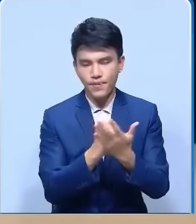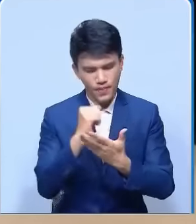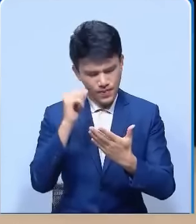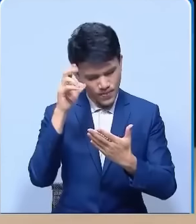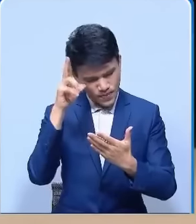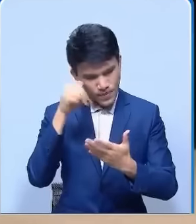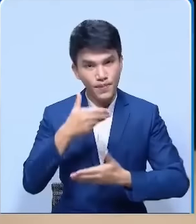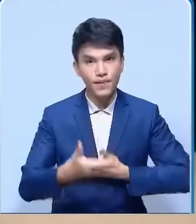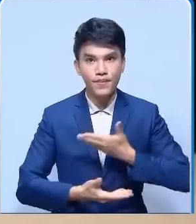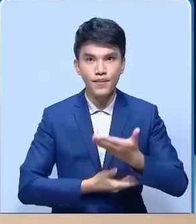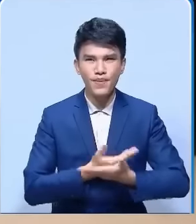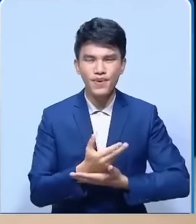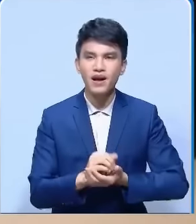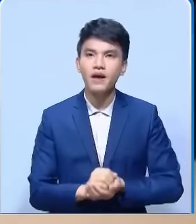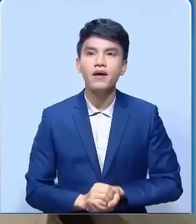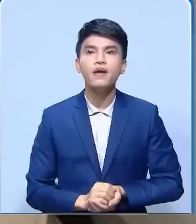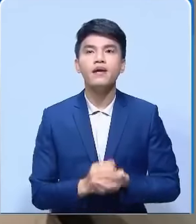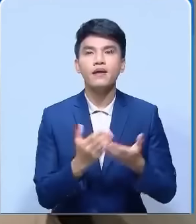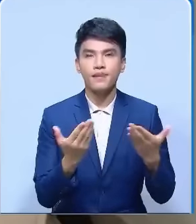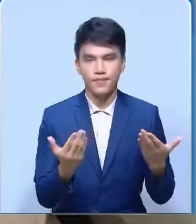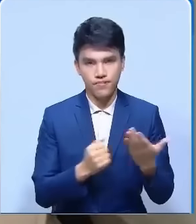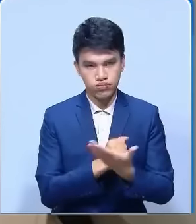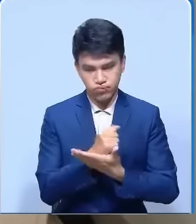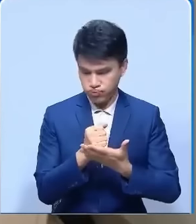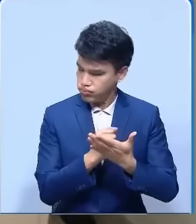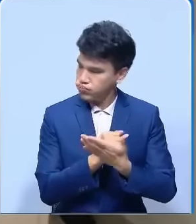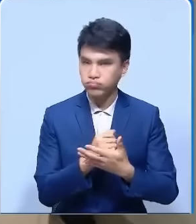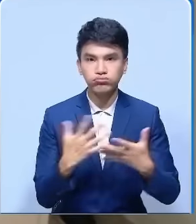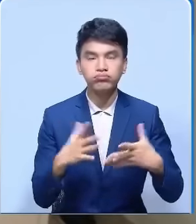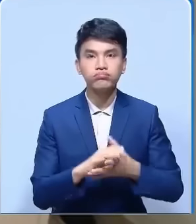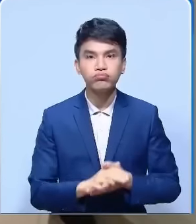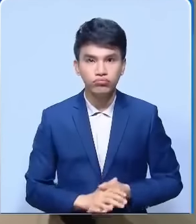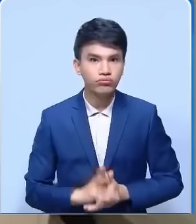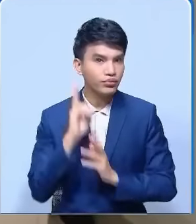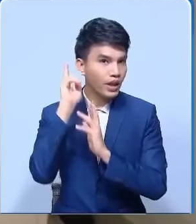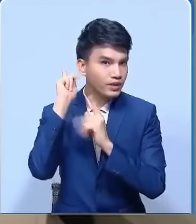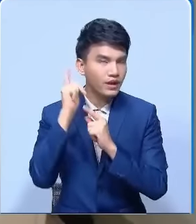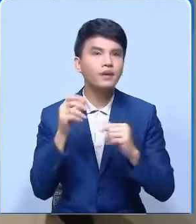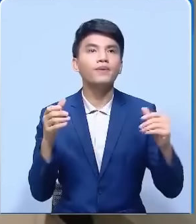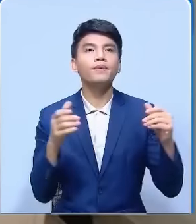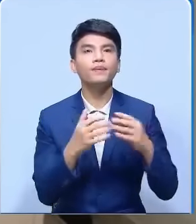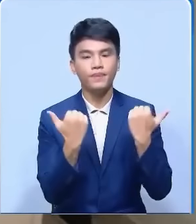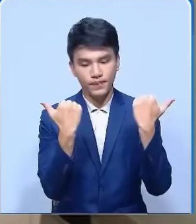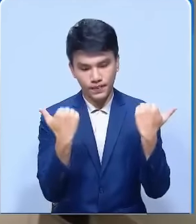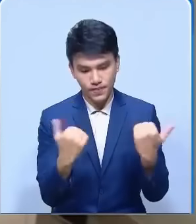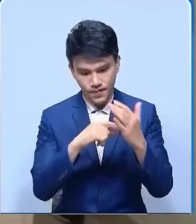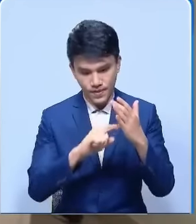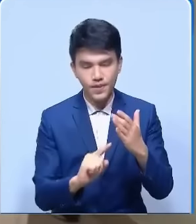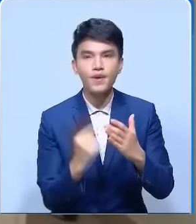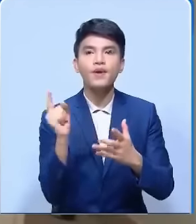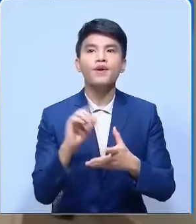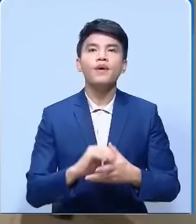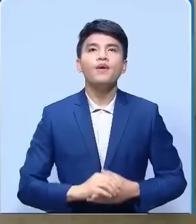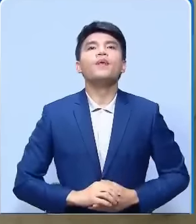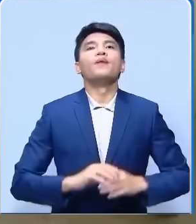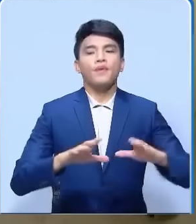ก็ไอซ์คือไม่พ้นจากวังวนยาเสพติดไปได้อีกค่ะผู้สื่อข่าวมีข้อมูลมาบอกว่าตอนแรกเนี่ยนายสุภกิจรับสาร